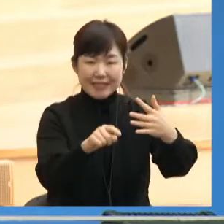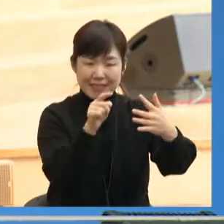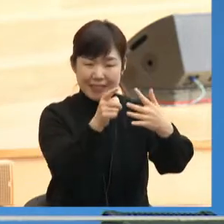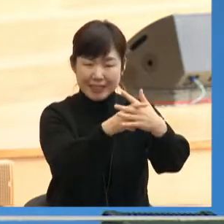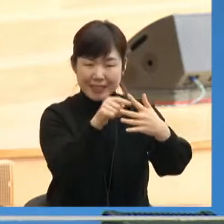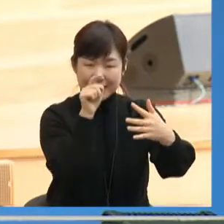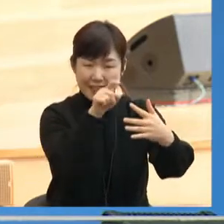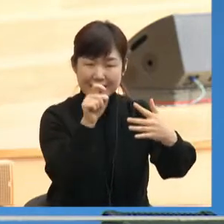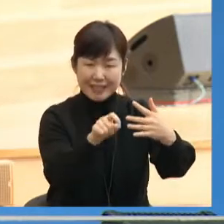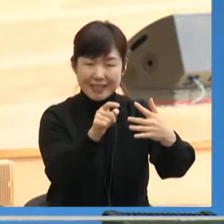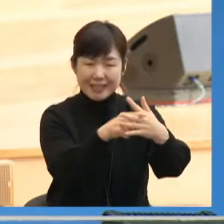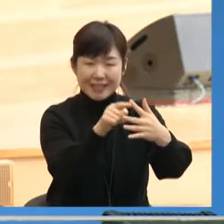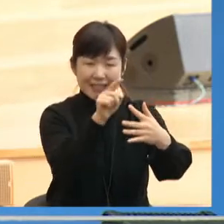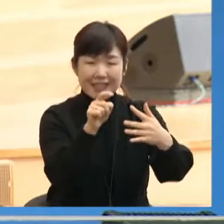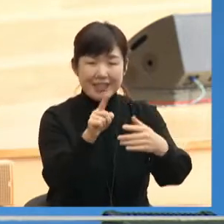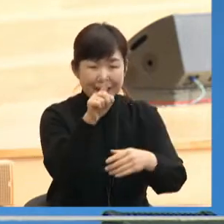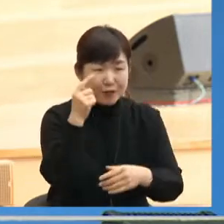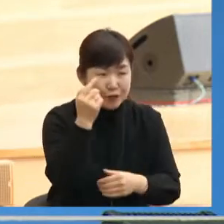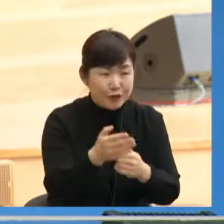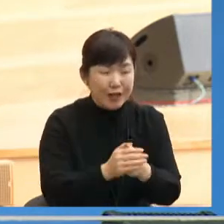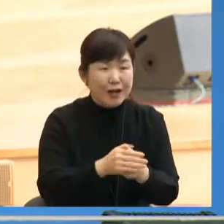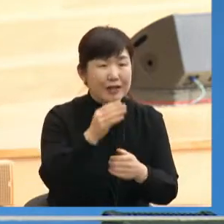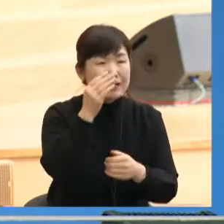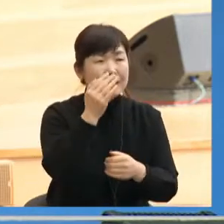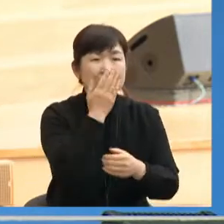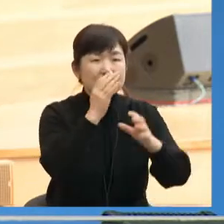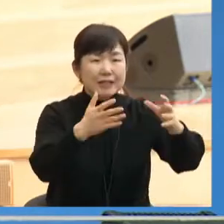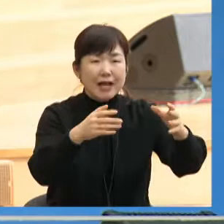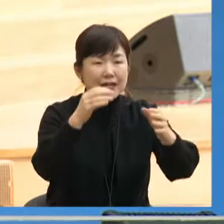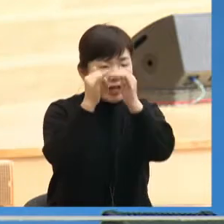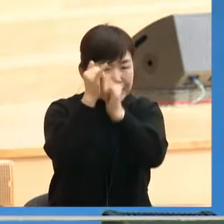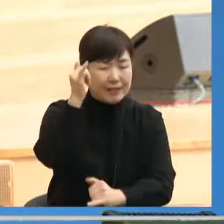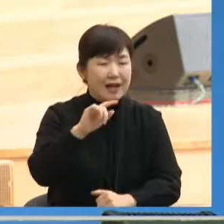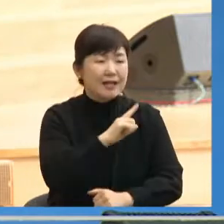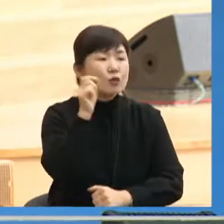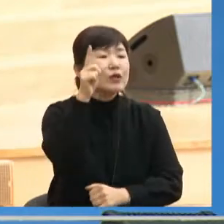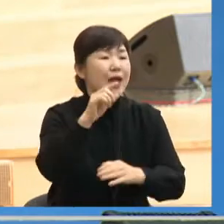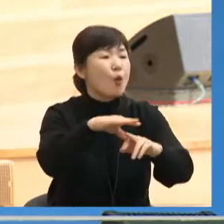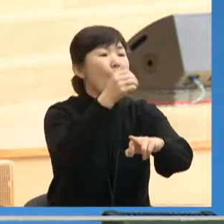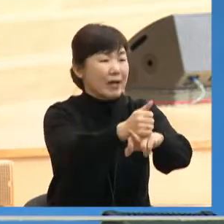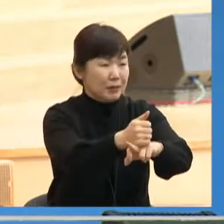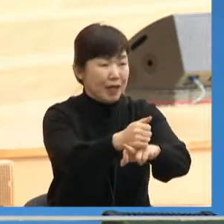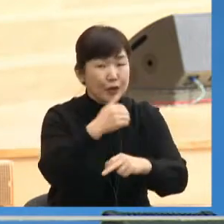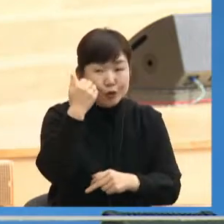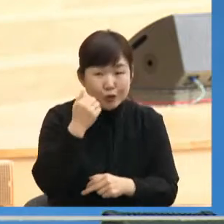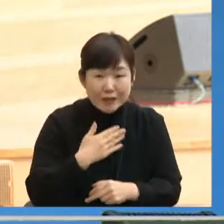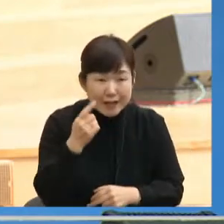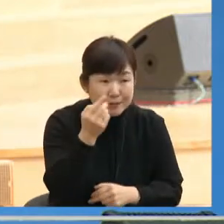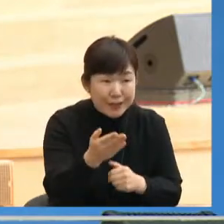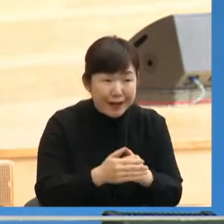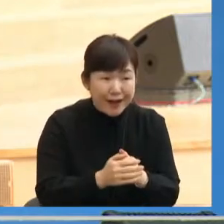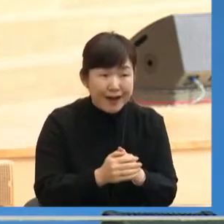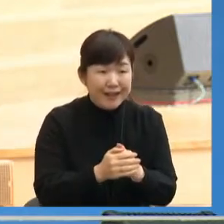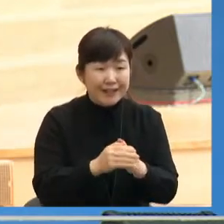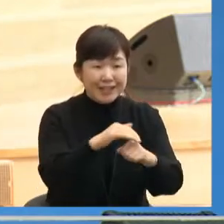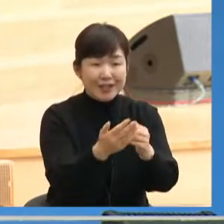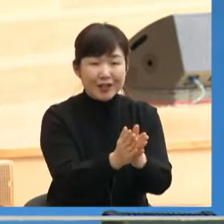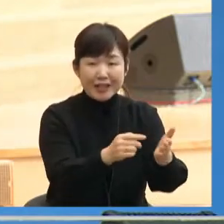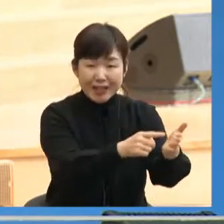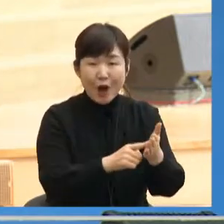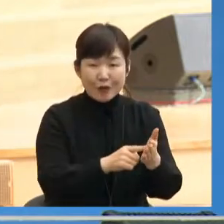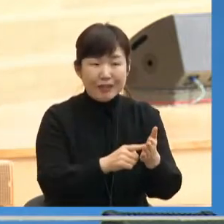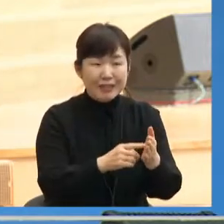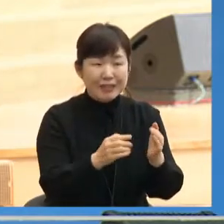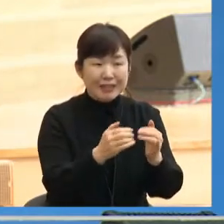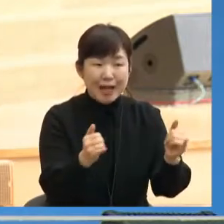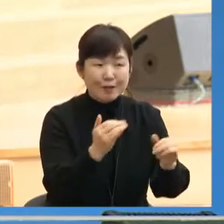맞춰보십시오. 이스라엘 역사상 가장 위대한 왕입니다. 너무 쉽나요? 성경 등장 인물 중에 가장 인기